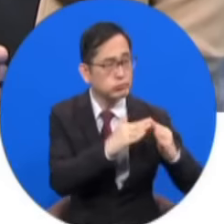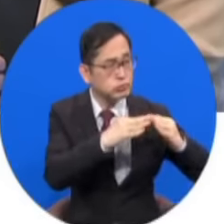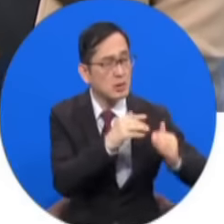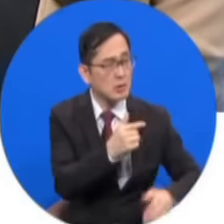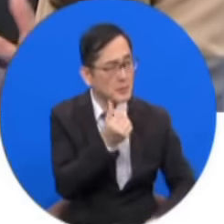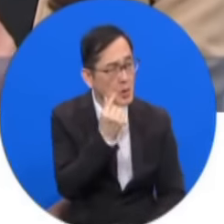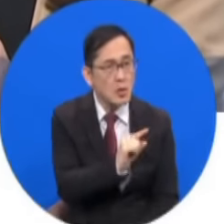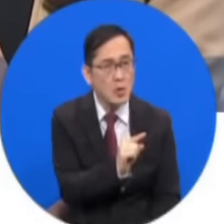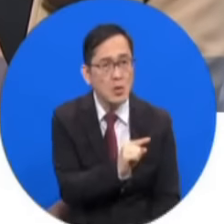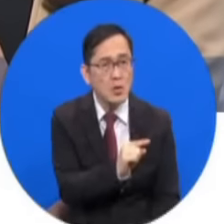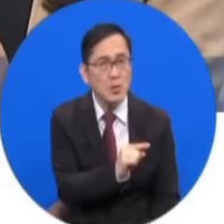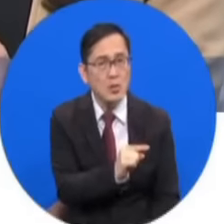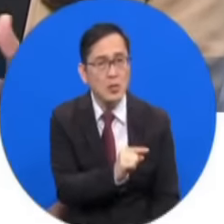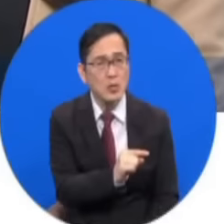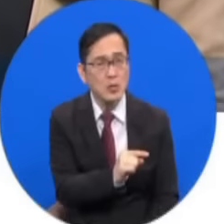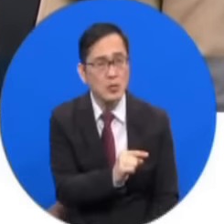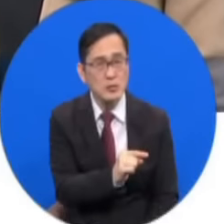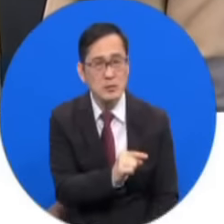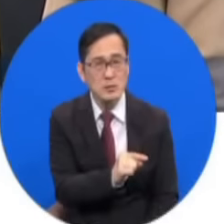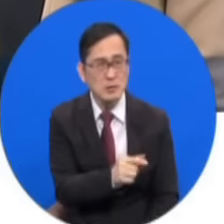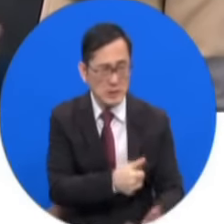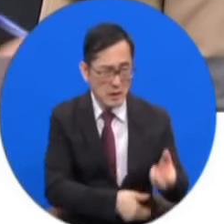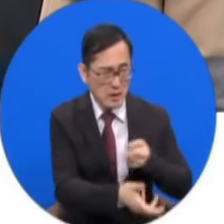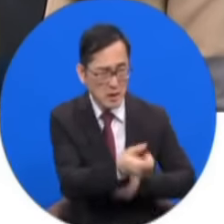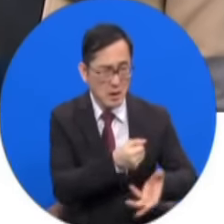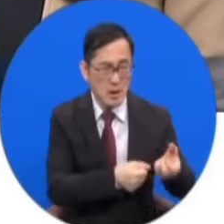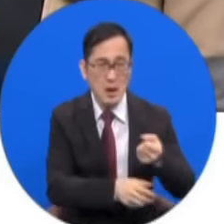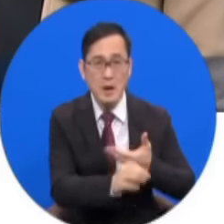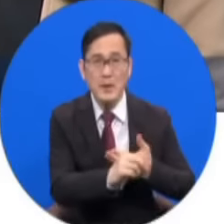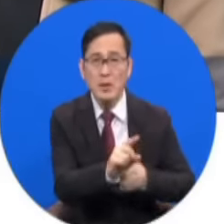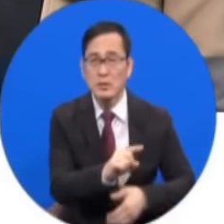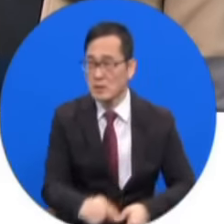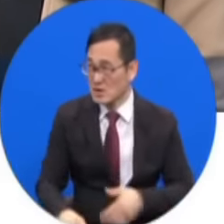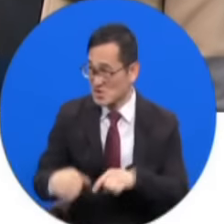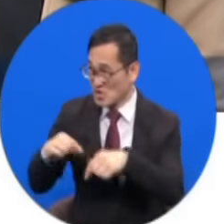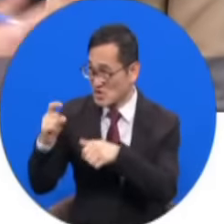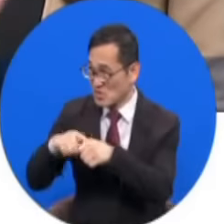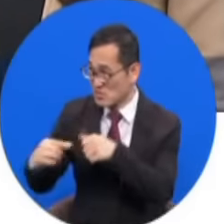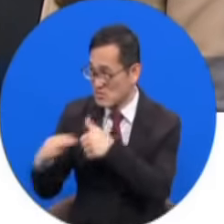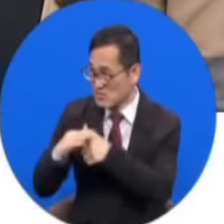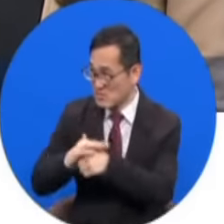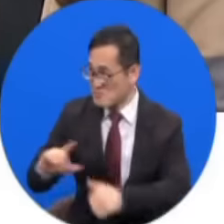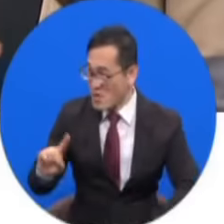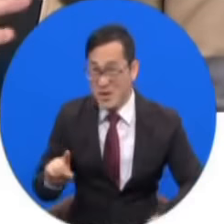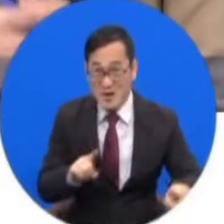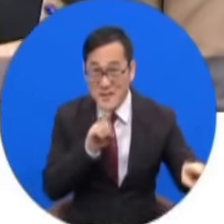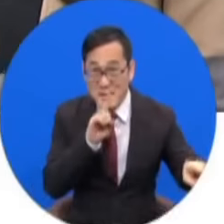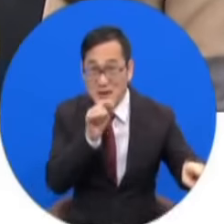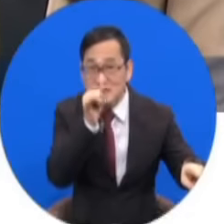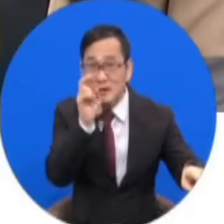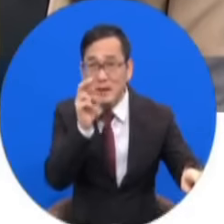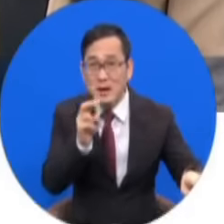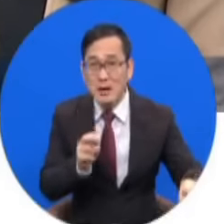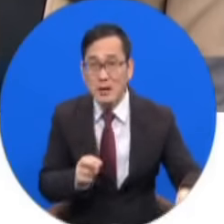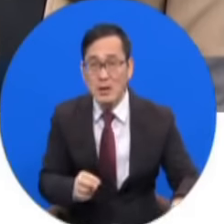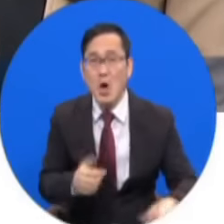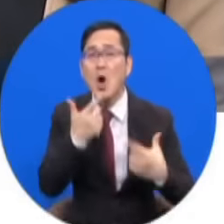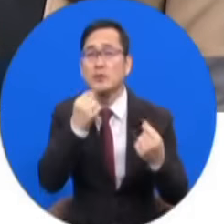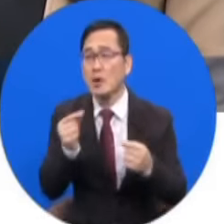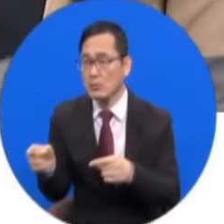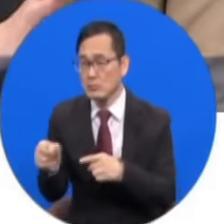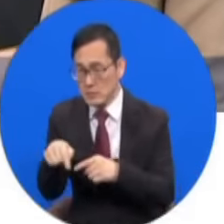이권과 결탁 되 있었던 거 아니냐 이렇게 되면 뭐라고 하실 거예요 정치 공세라고 하실 거잖아요 저희도 마찬가지입니다 이런 부분음 들까지 문제를